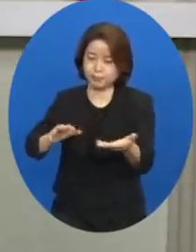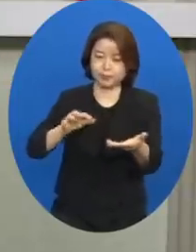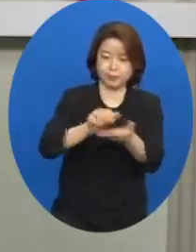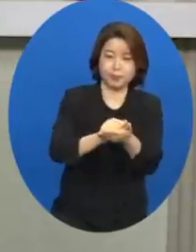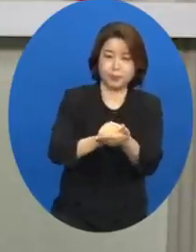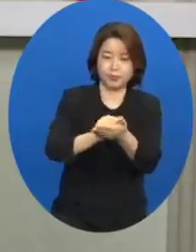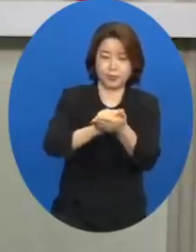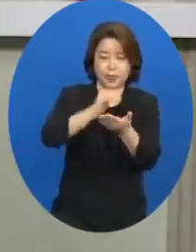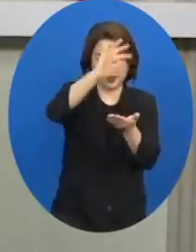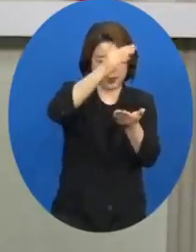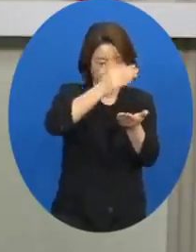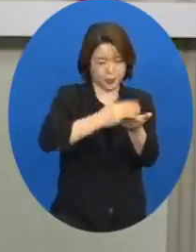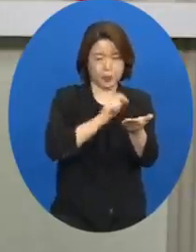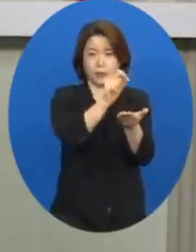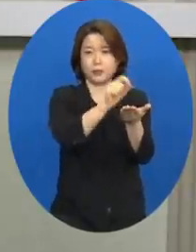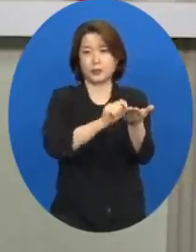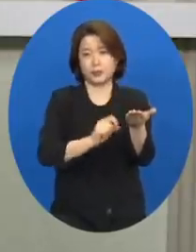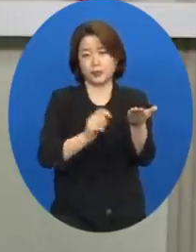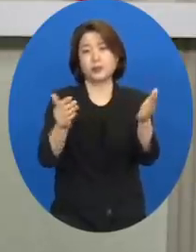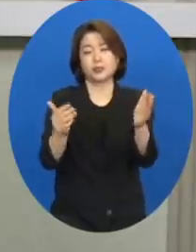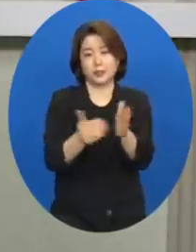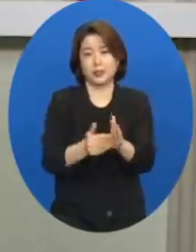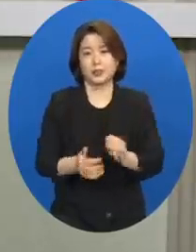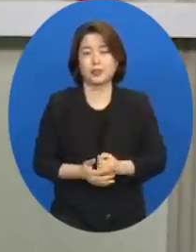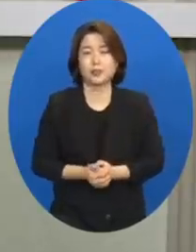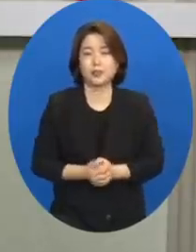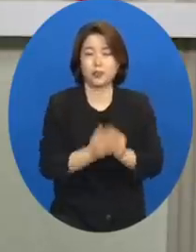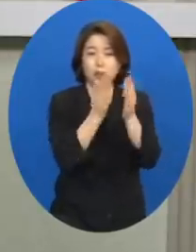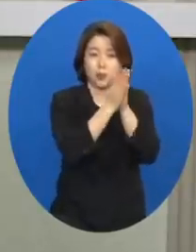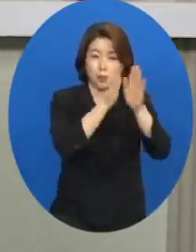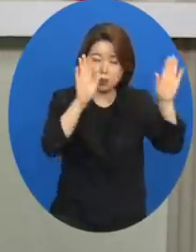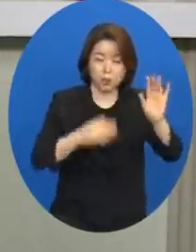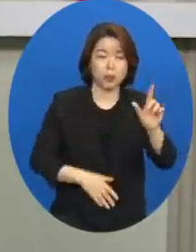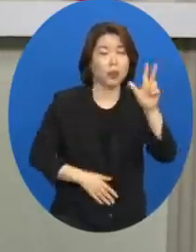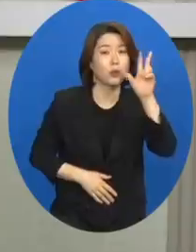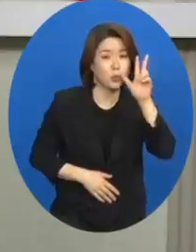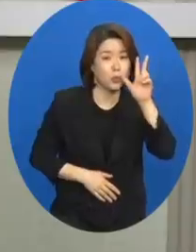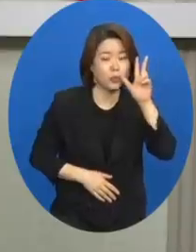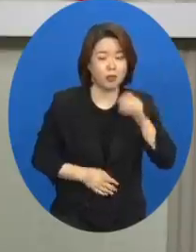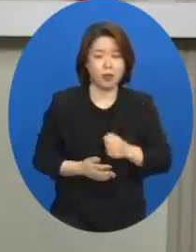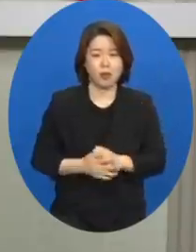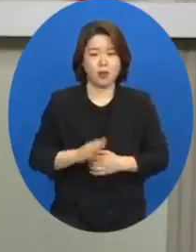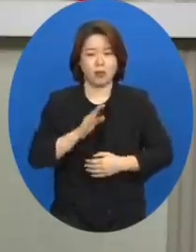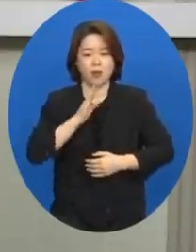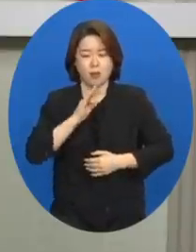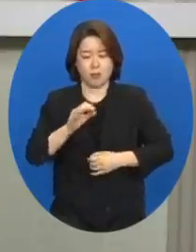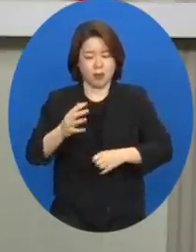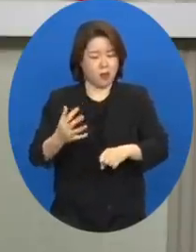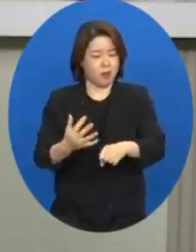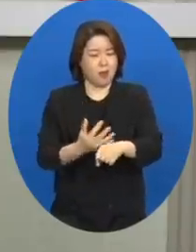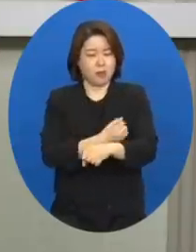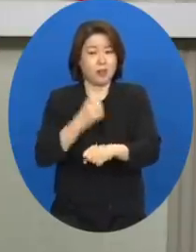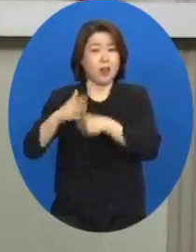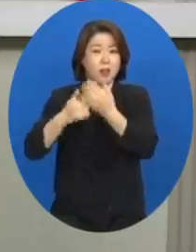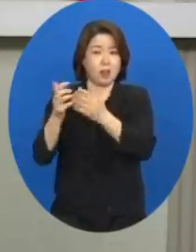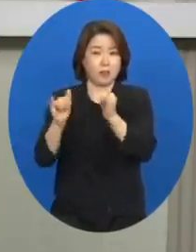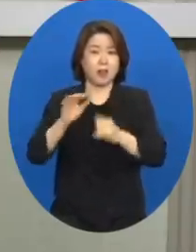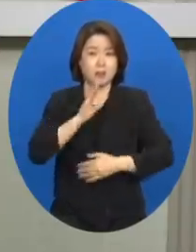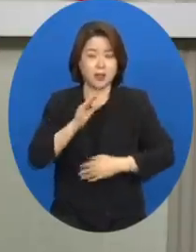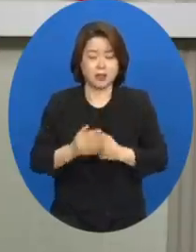기록되어 져 있습니다 모세와 여호수아는 대단한 하나님의 사람 이지만 그